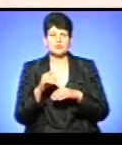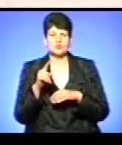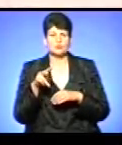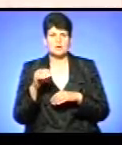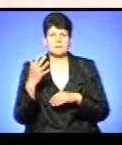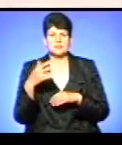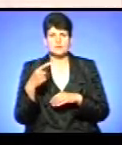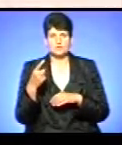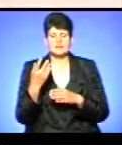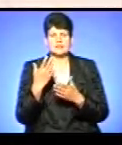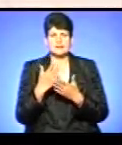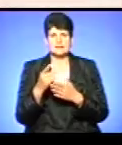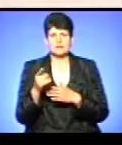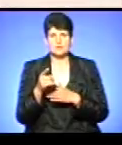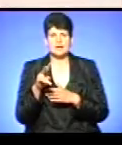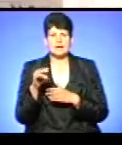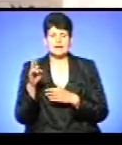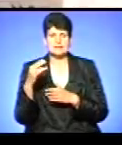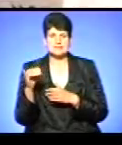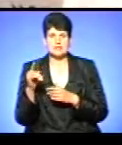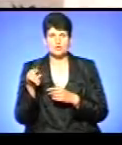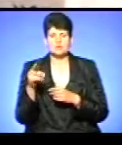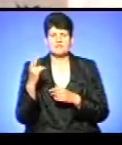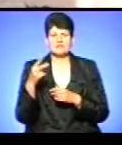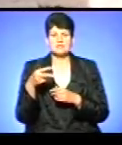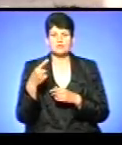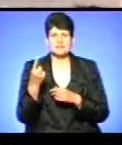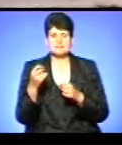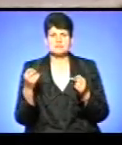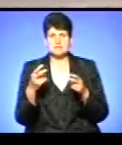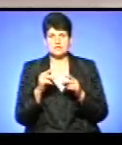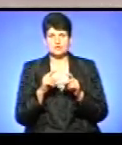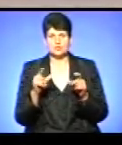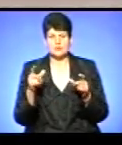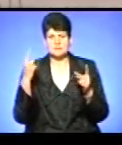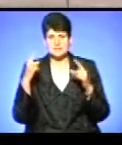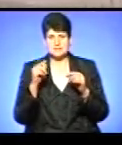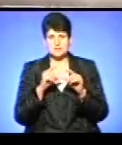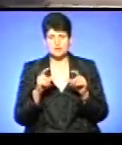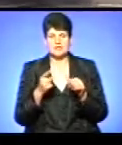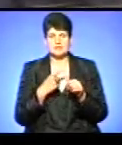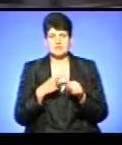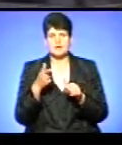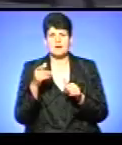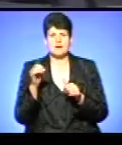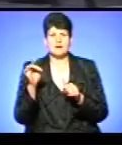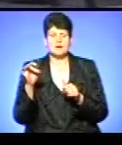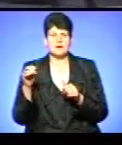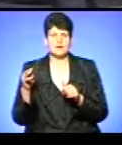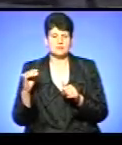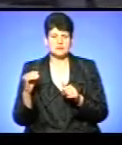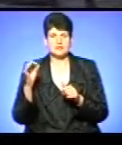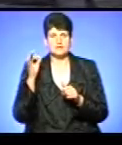51, знаходиться Тернопільський ліцей номер 21. Спеціалізована мистецька школа імені Ігоря Герети. Нагадаємо,